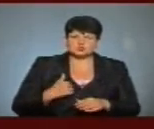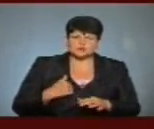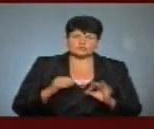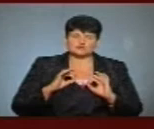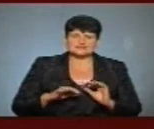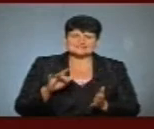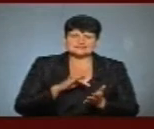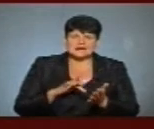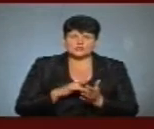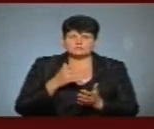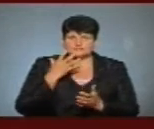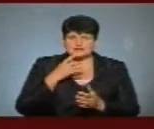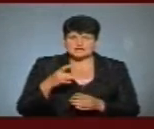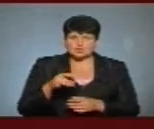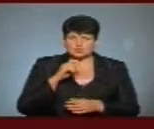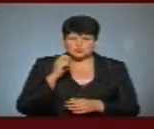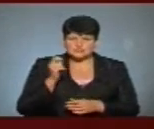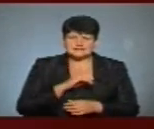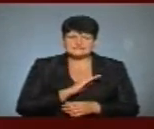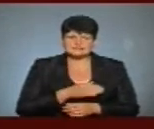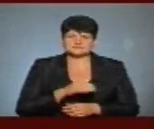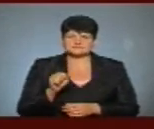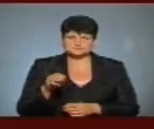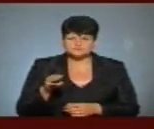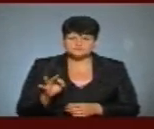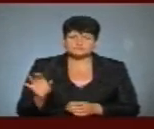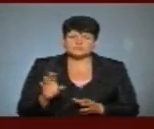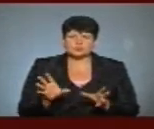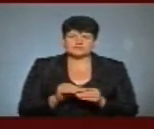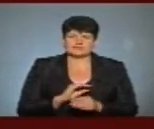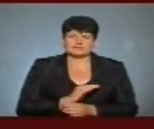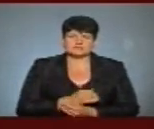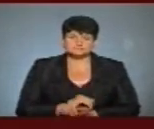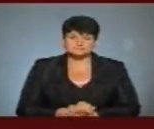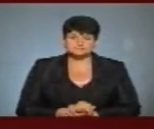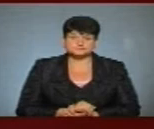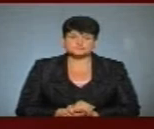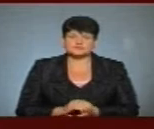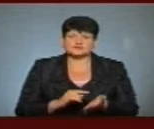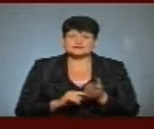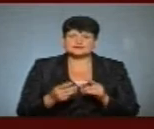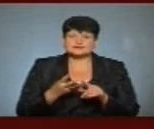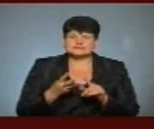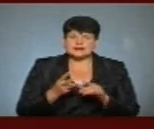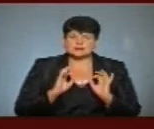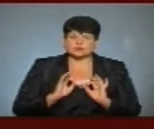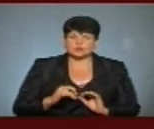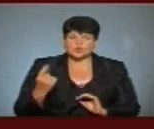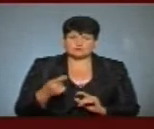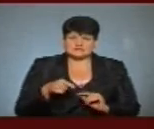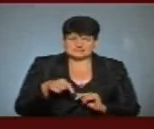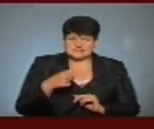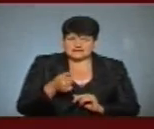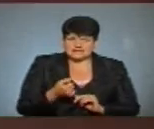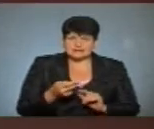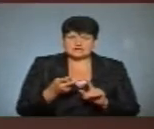Південного регіонів України, сил антитерористичної операції та об'єднаних сил. Зазначу, це третій прокурор області за цей рік